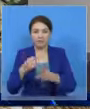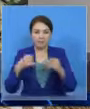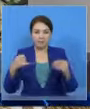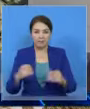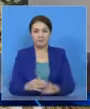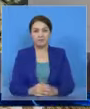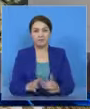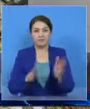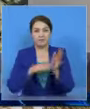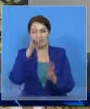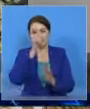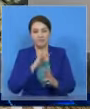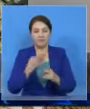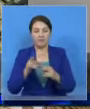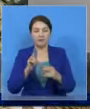За 9 месяцев этого